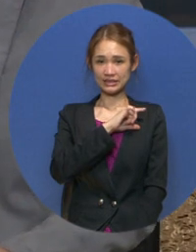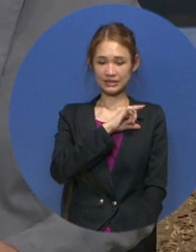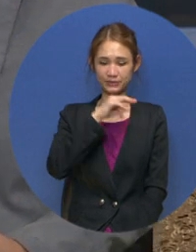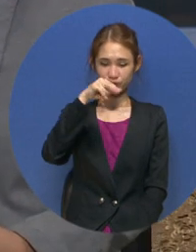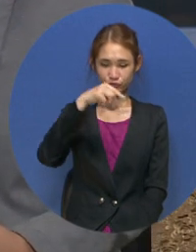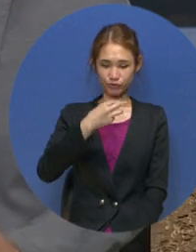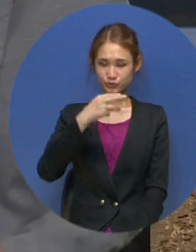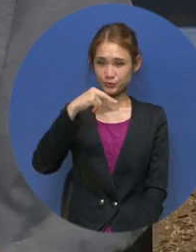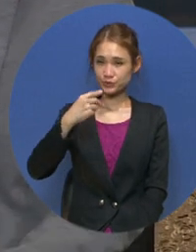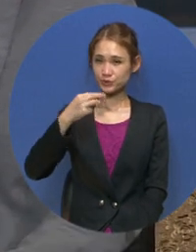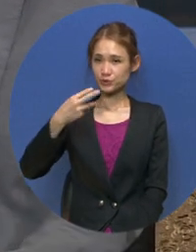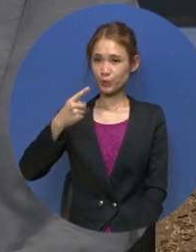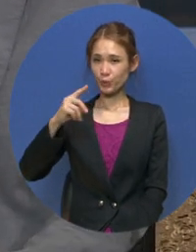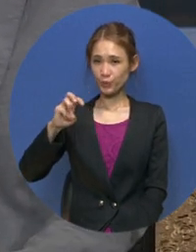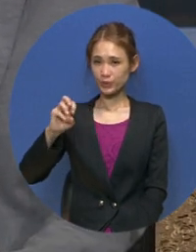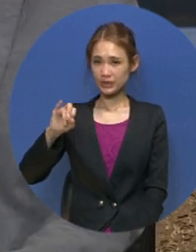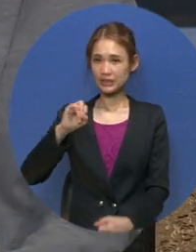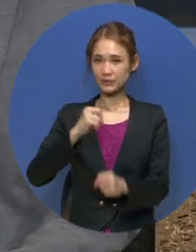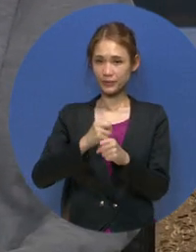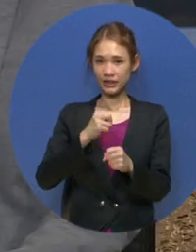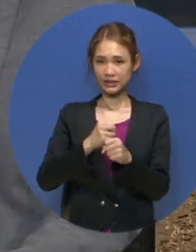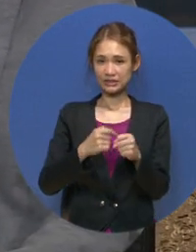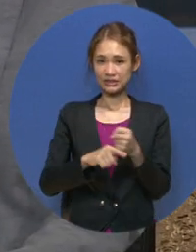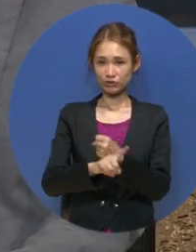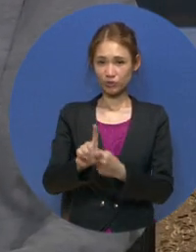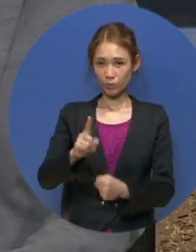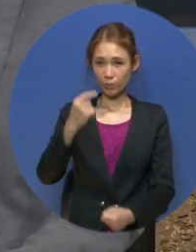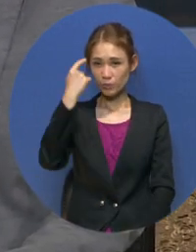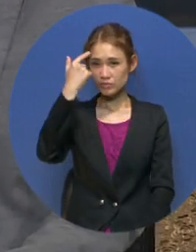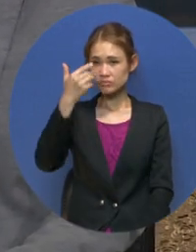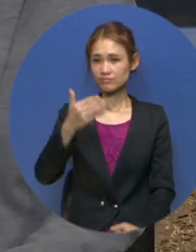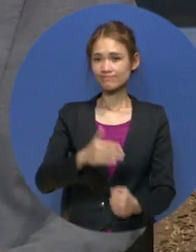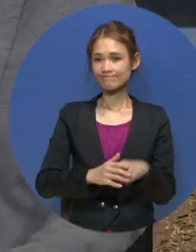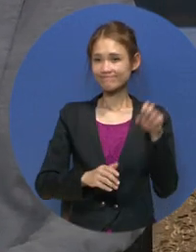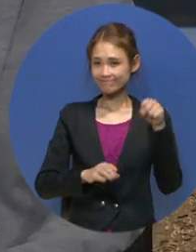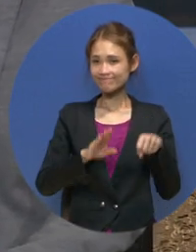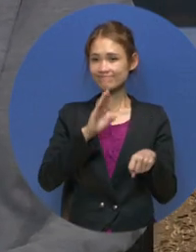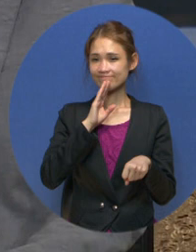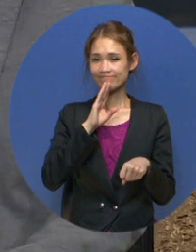이름을 숲스토리라고 짓게 된 이유가 있으신가요? 네, 있습니다.